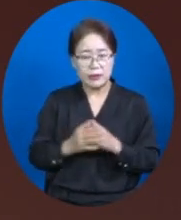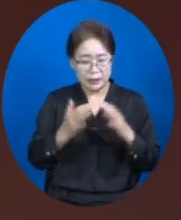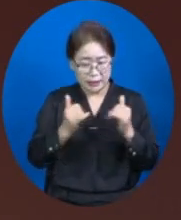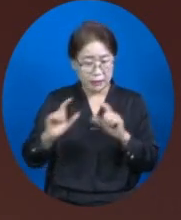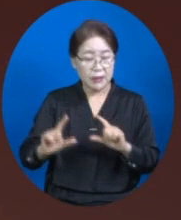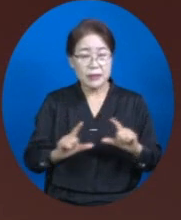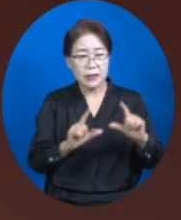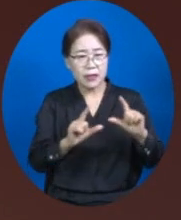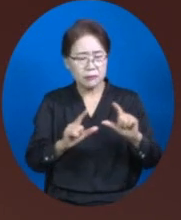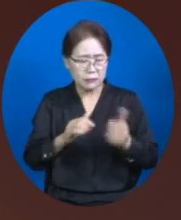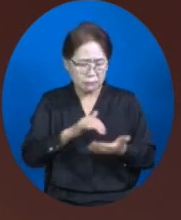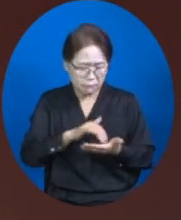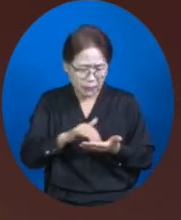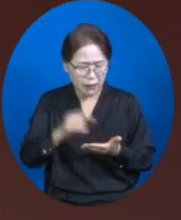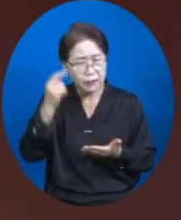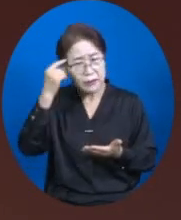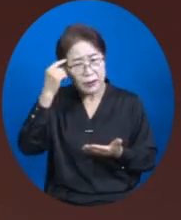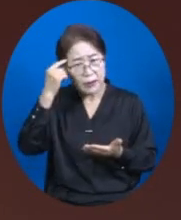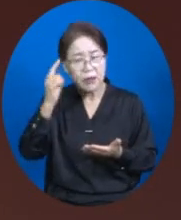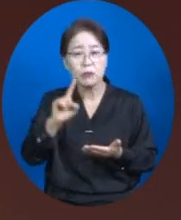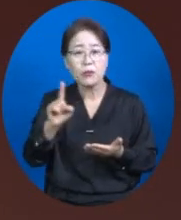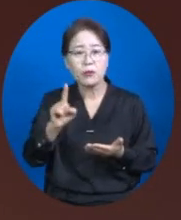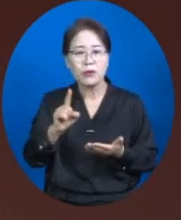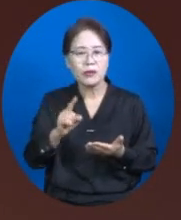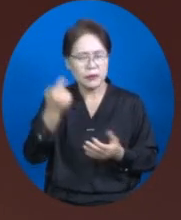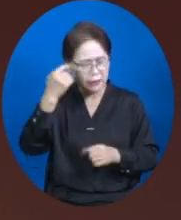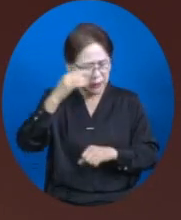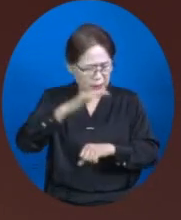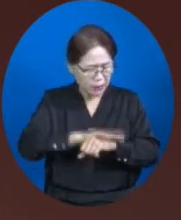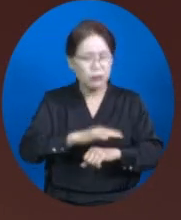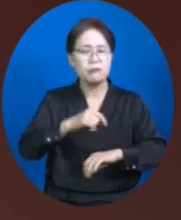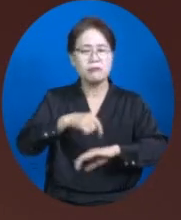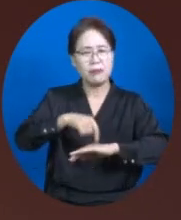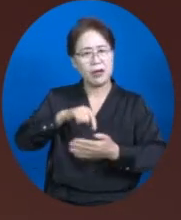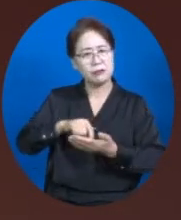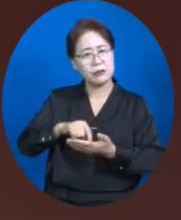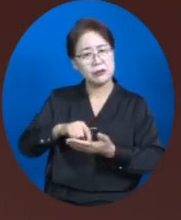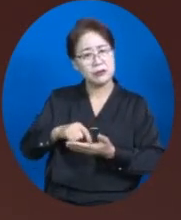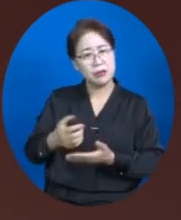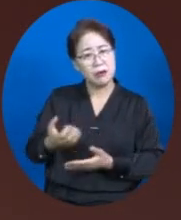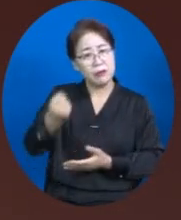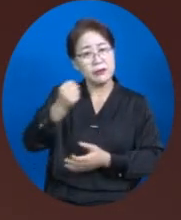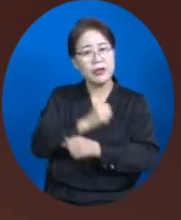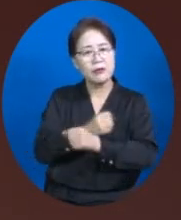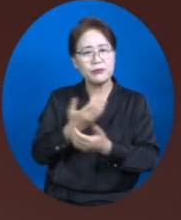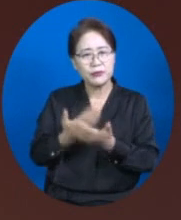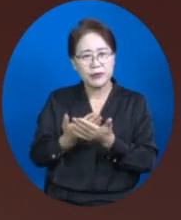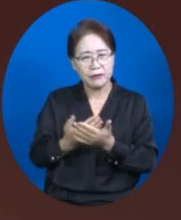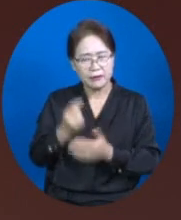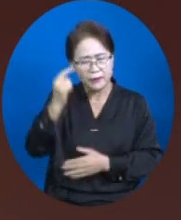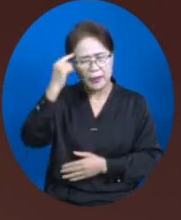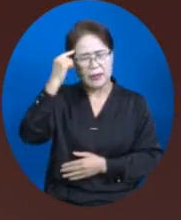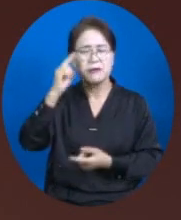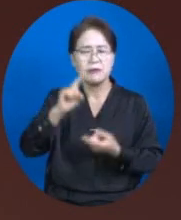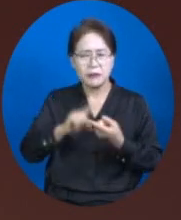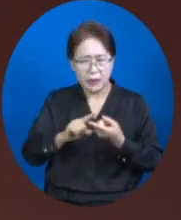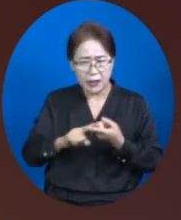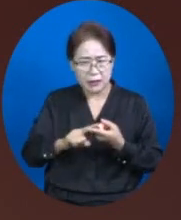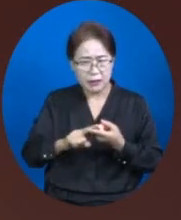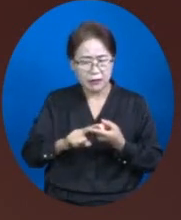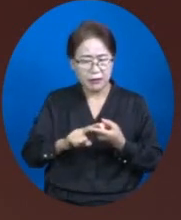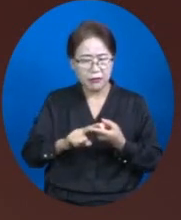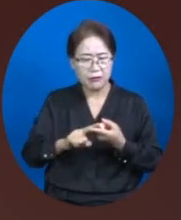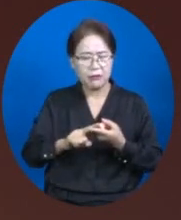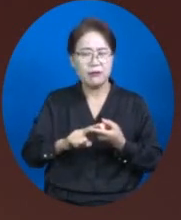인생의 나를 계수하여 어때요 지혜로운 마음을 어깨 달라는 말은 깨달은 것들을 우리 삶에 적용하게